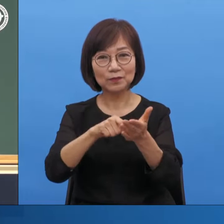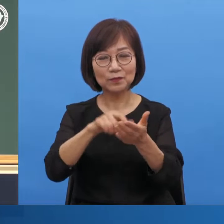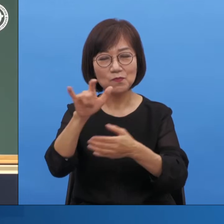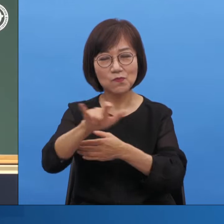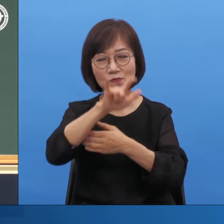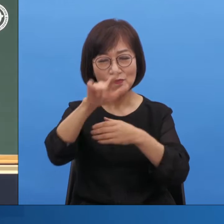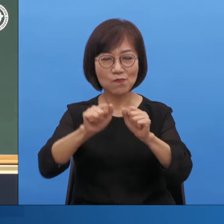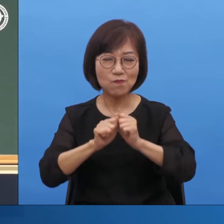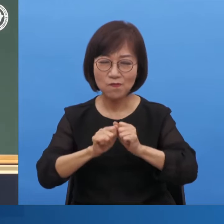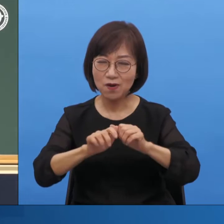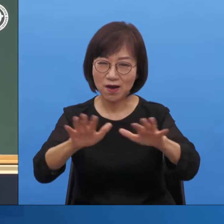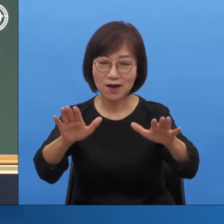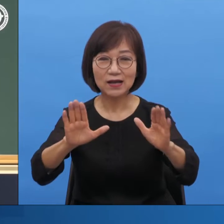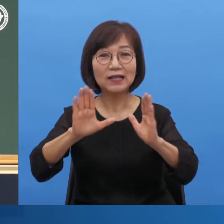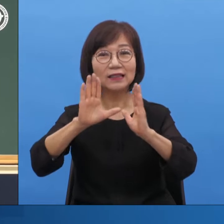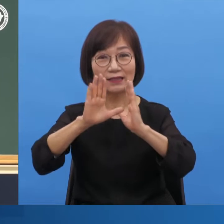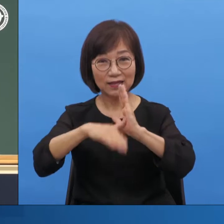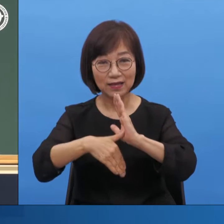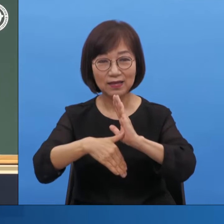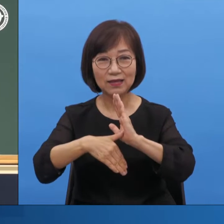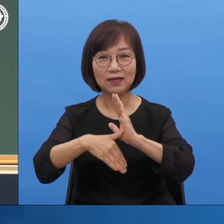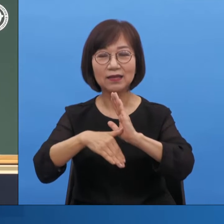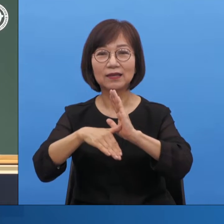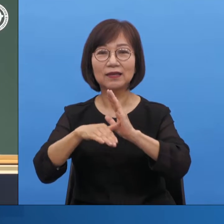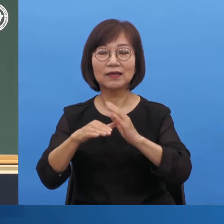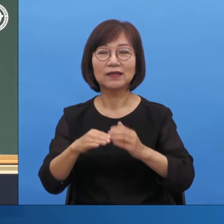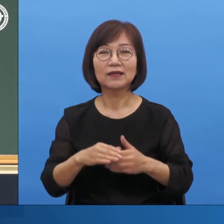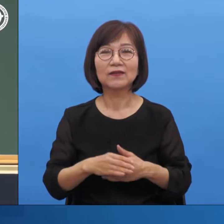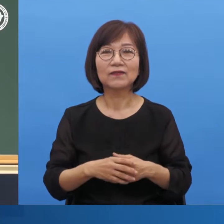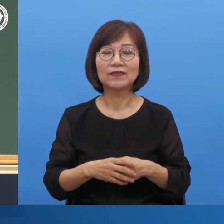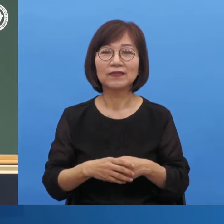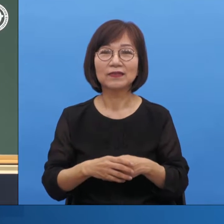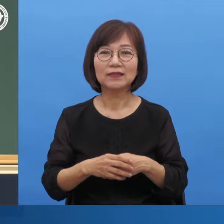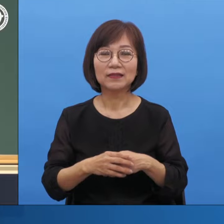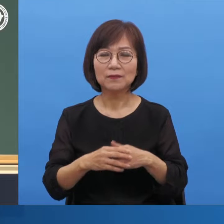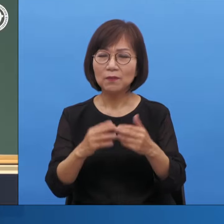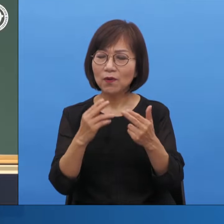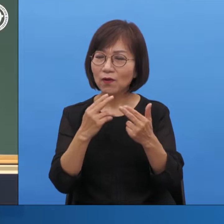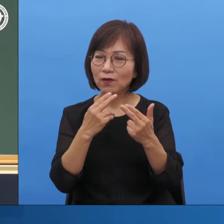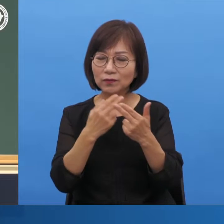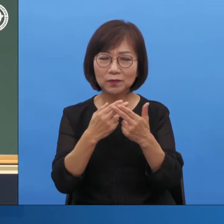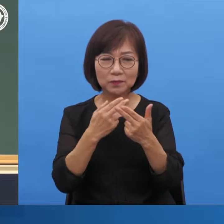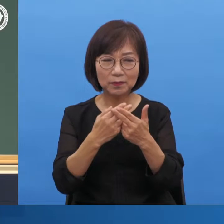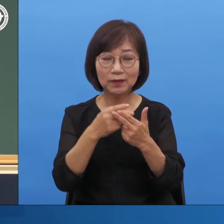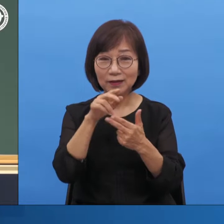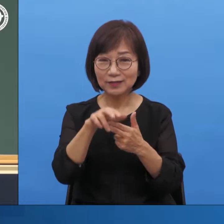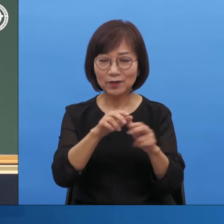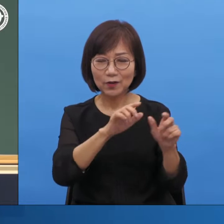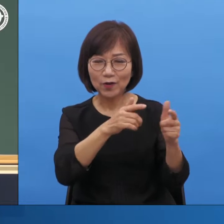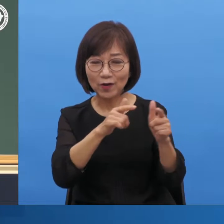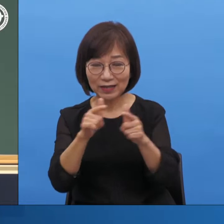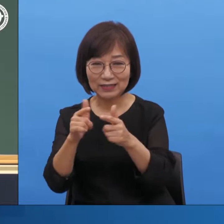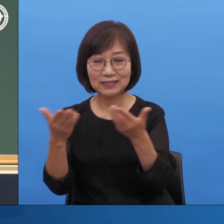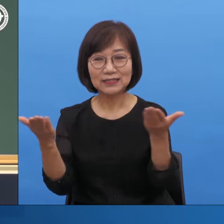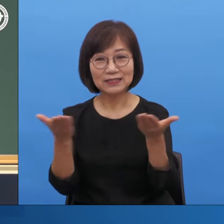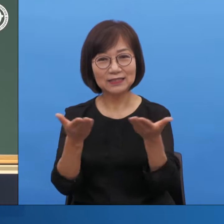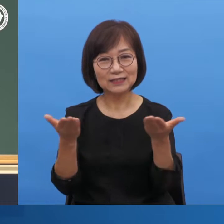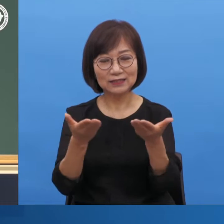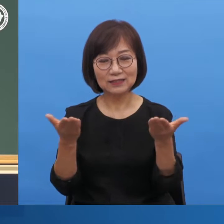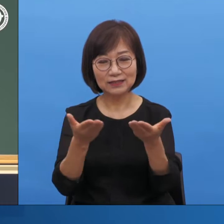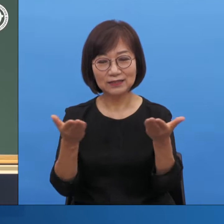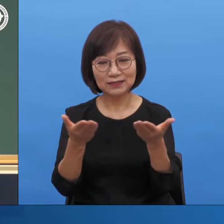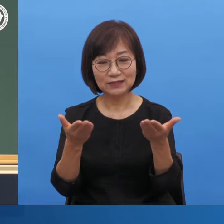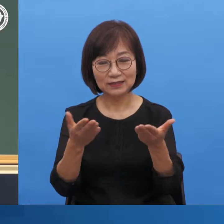동안에 우리 협회에 일어난 일들을 짧지만은 중요하게